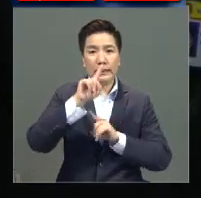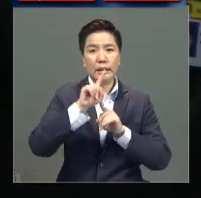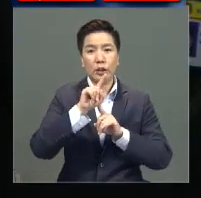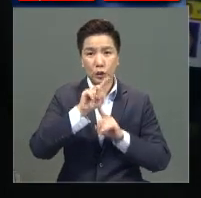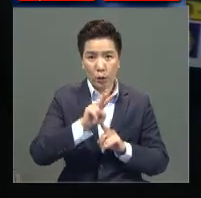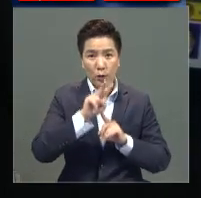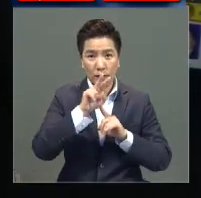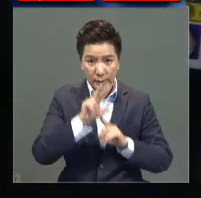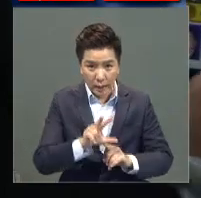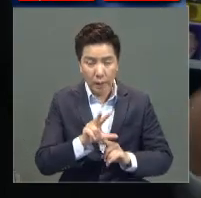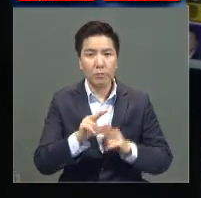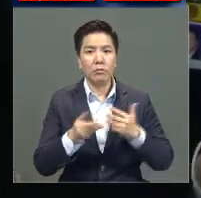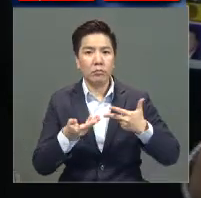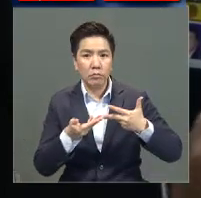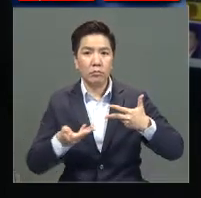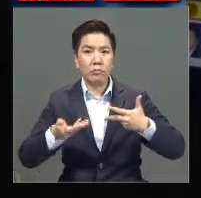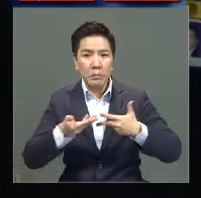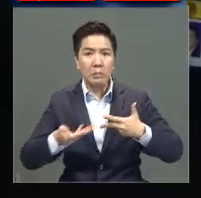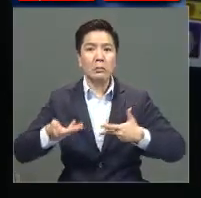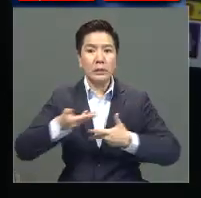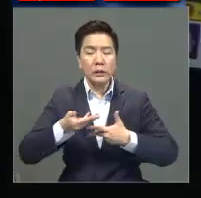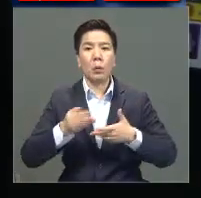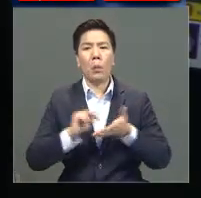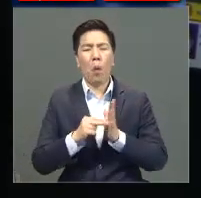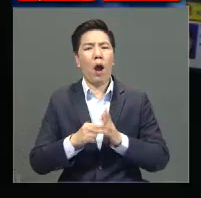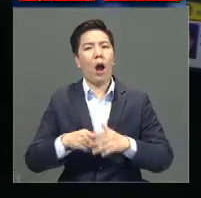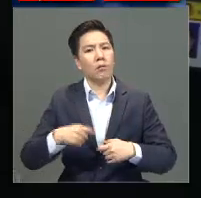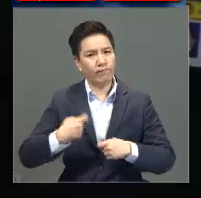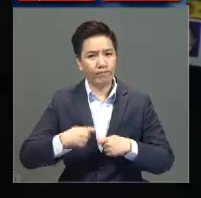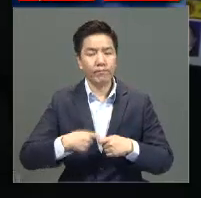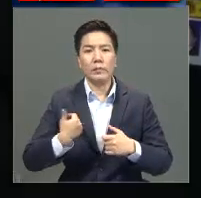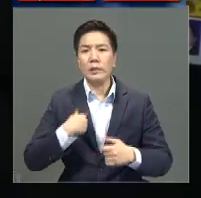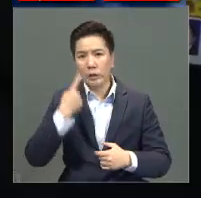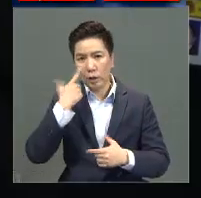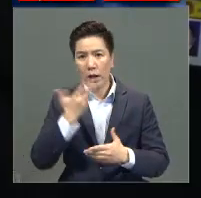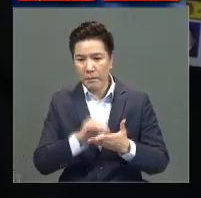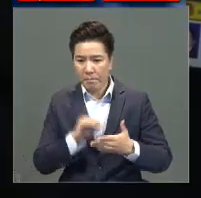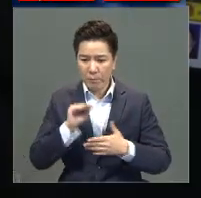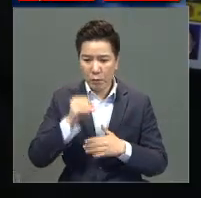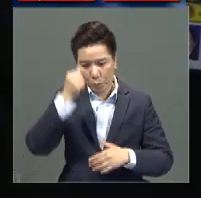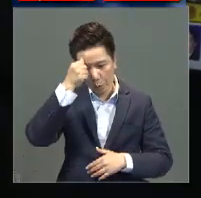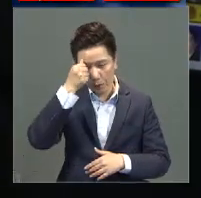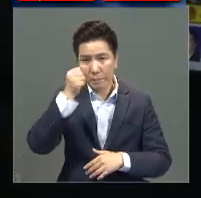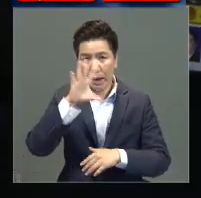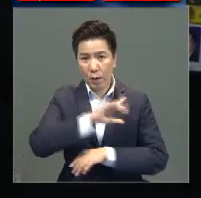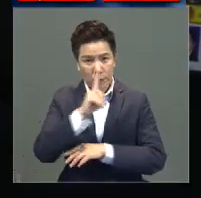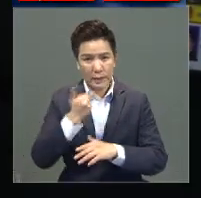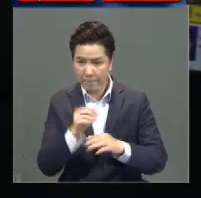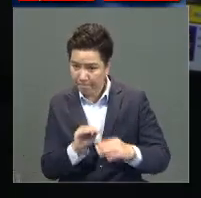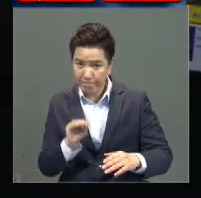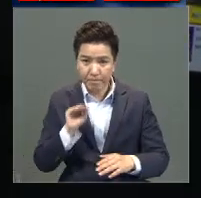ระ2และ3ซึ่งอาจเป็นเรื่องไม่ง่ายจากนั้นก็จะบรรจุระเบียบวาระภายใน15วันนับจากวันนี